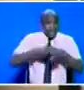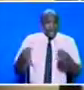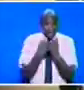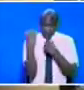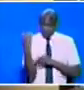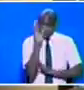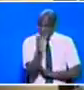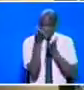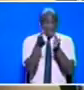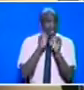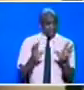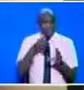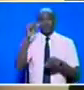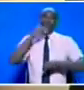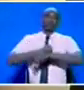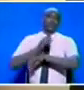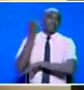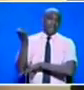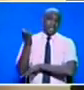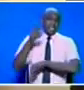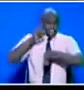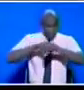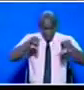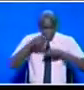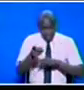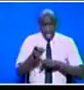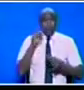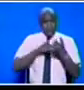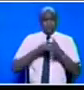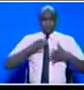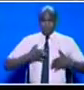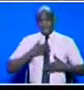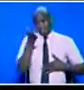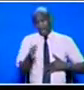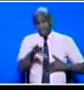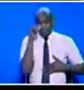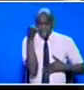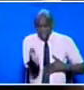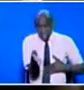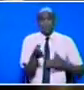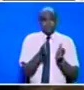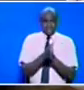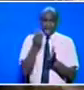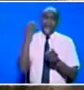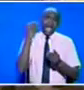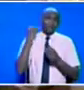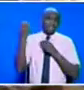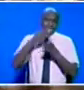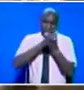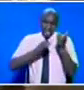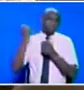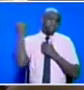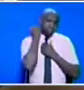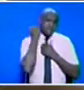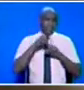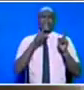wao hawakuwepo kwani walikuwa shuleni. Chumbani maiti ya mwanamke huyo ilipatikana ikiwa na kisu shingoni, ila bwana